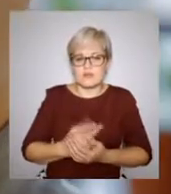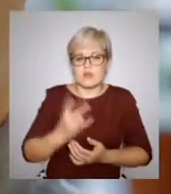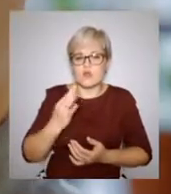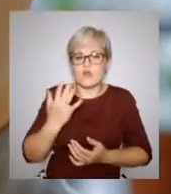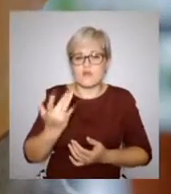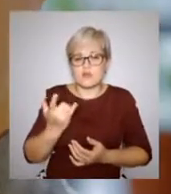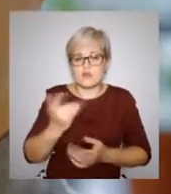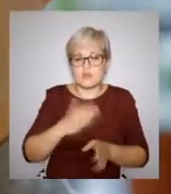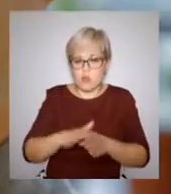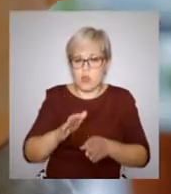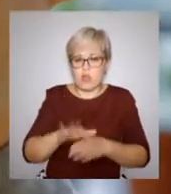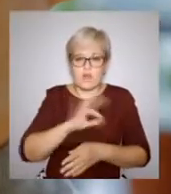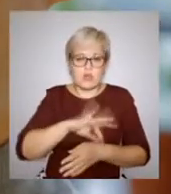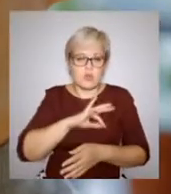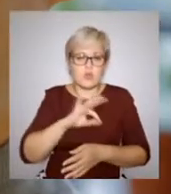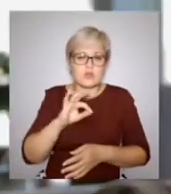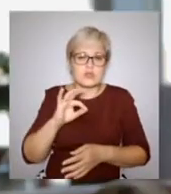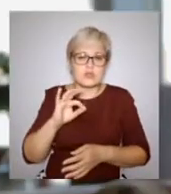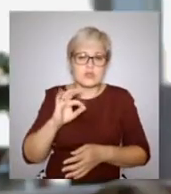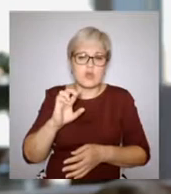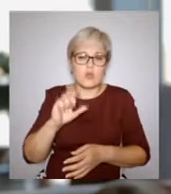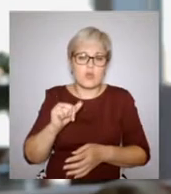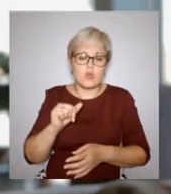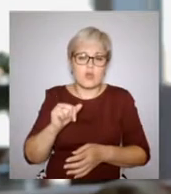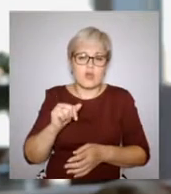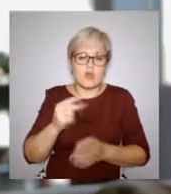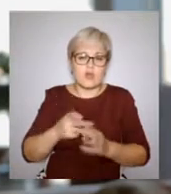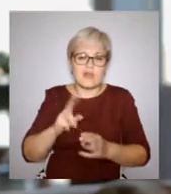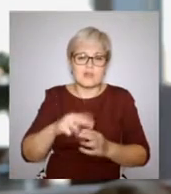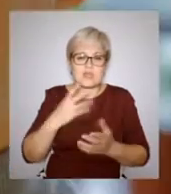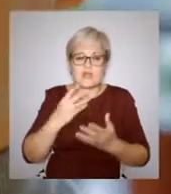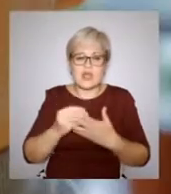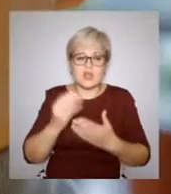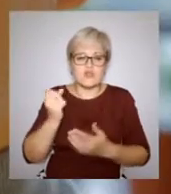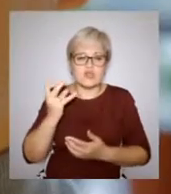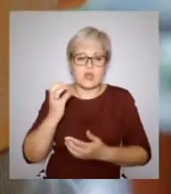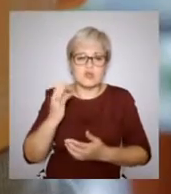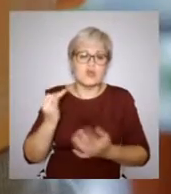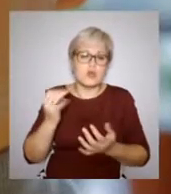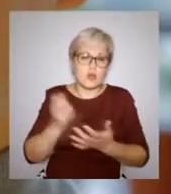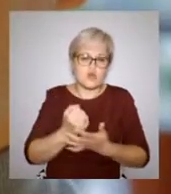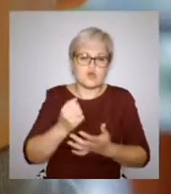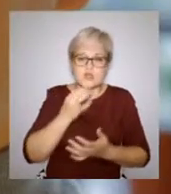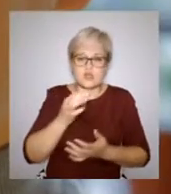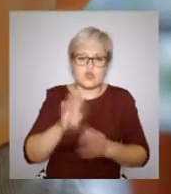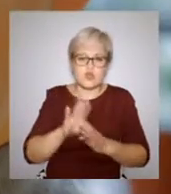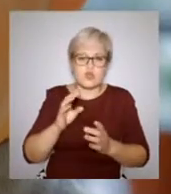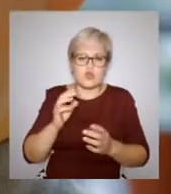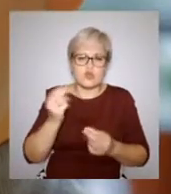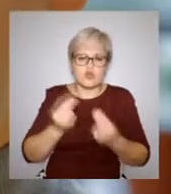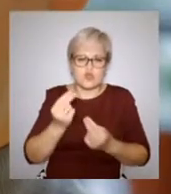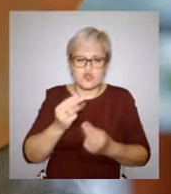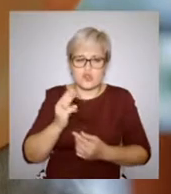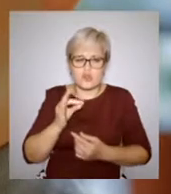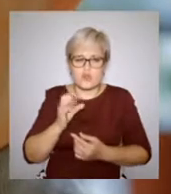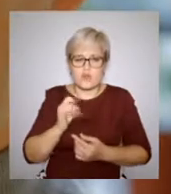что сполна за использовались оба этим своим шансом и в общем получился такой штучные так скажем товар а